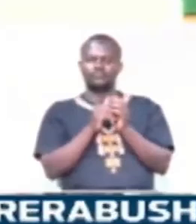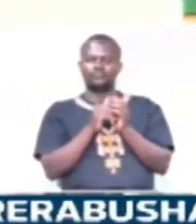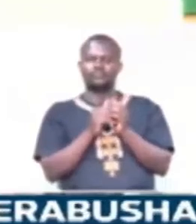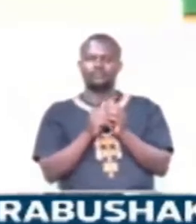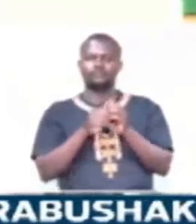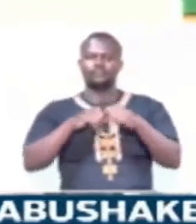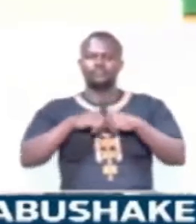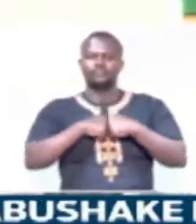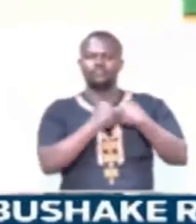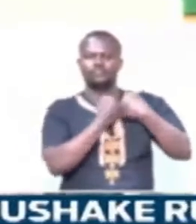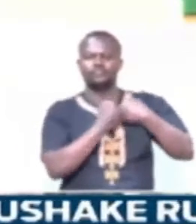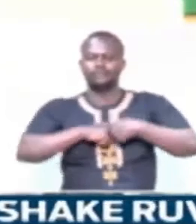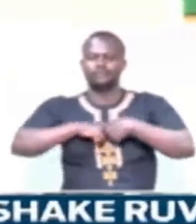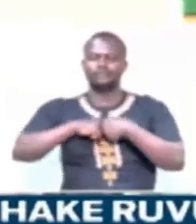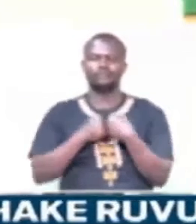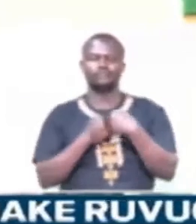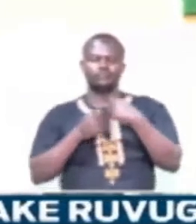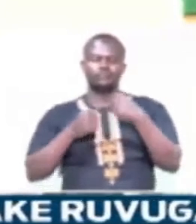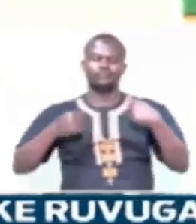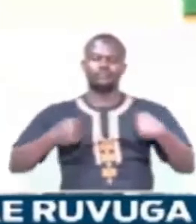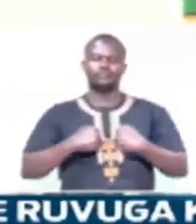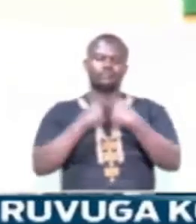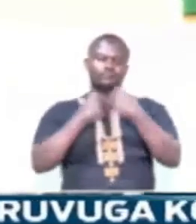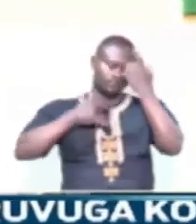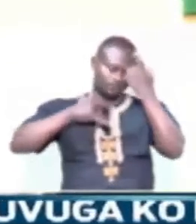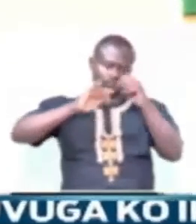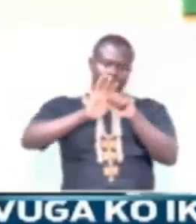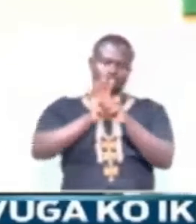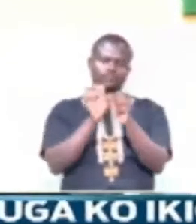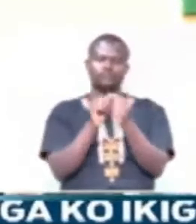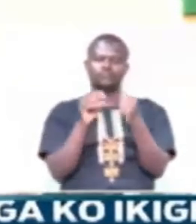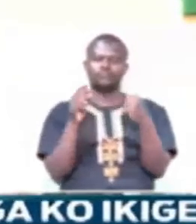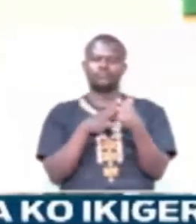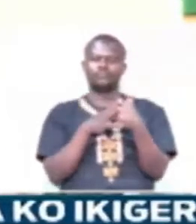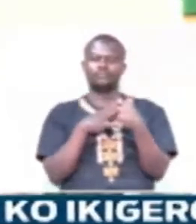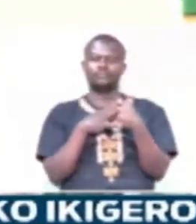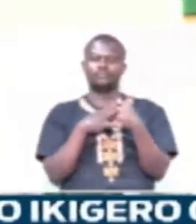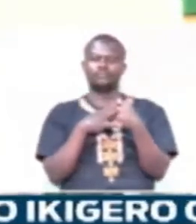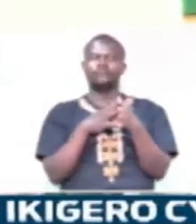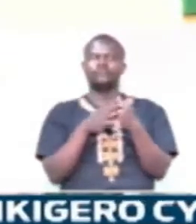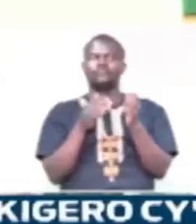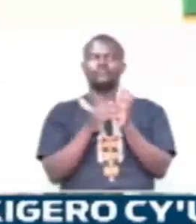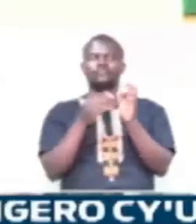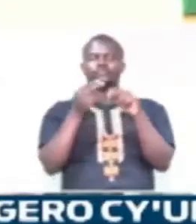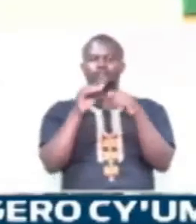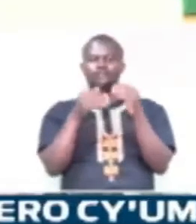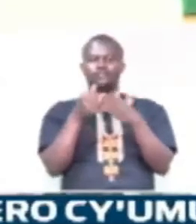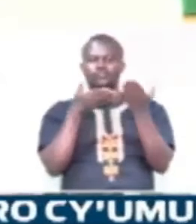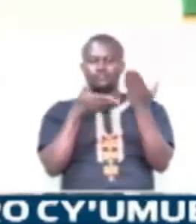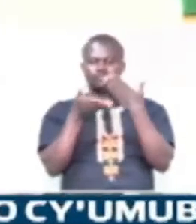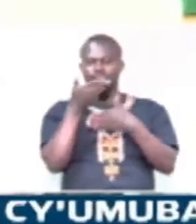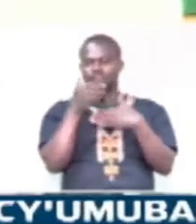guhangana n'ingaruka z'icyorezo cya COVID-19. Habayeho ibiganiro hagati ya Minisiteri